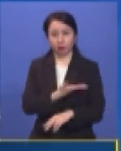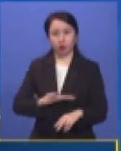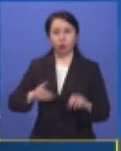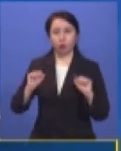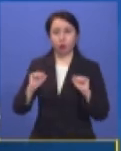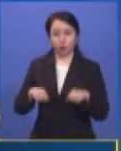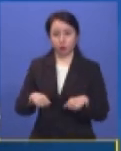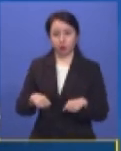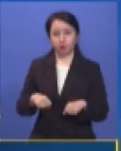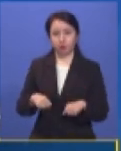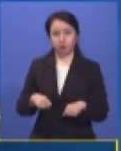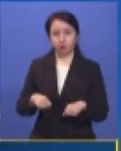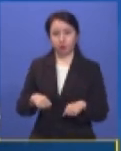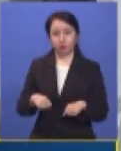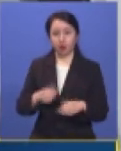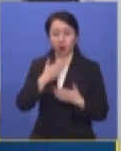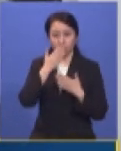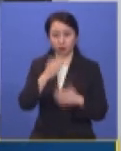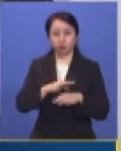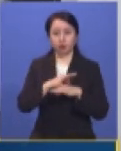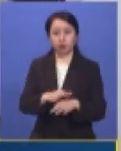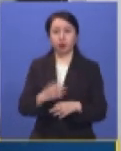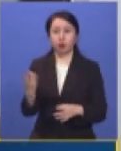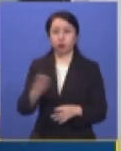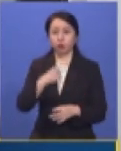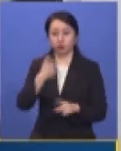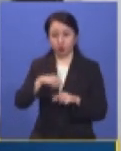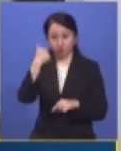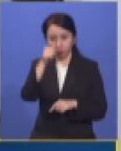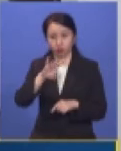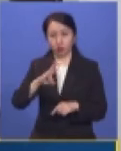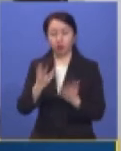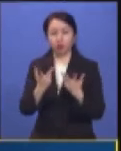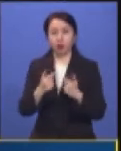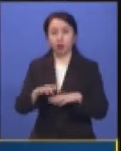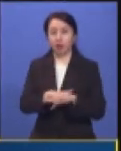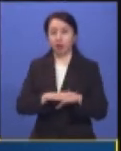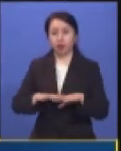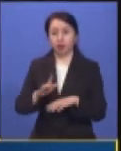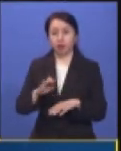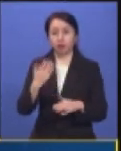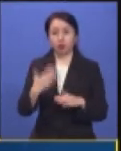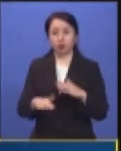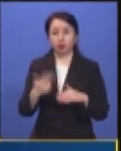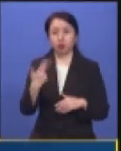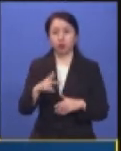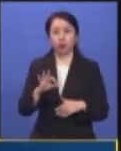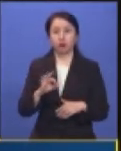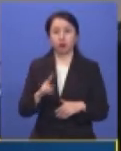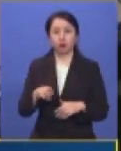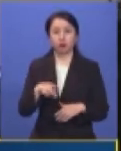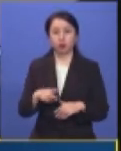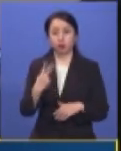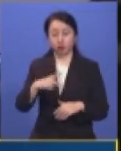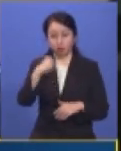бы опрос проводить. Следует отметить, что в этом году национальная перепись населения официально завершится 30